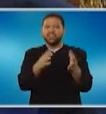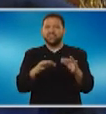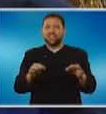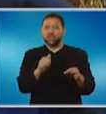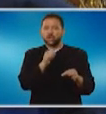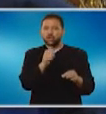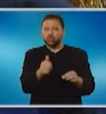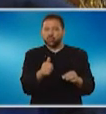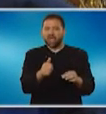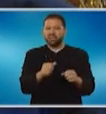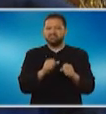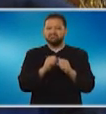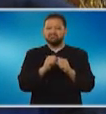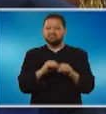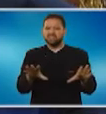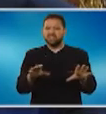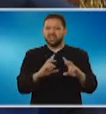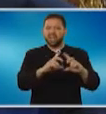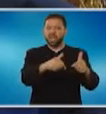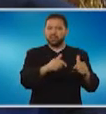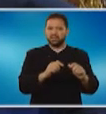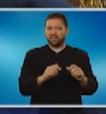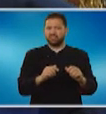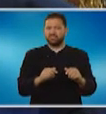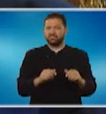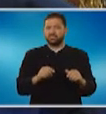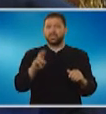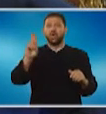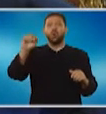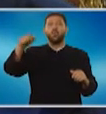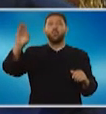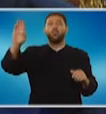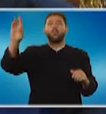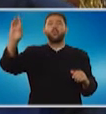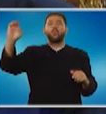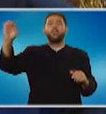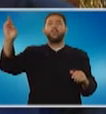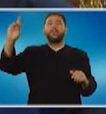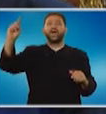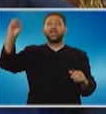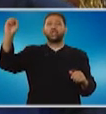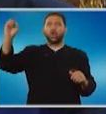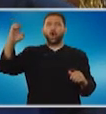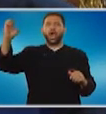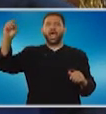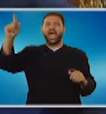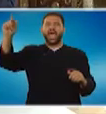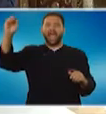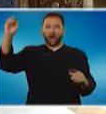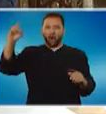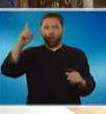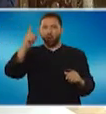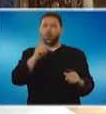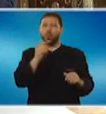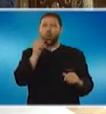niciodată distruse cu desăvârșire. Umberto Eco, Dumnezeu să-l odihnească, el a mers până